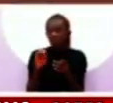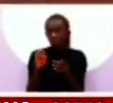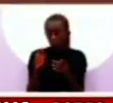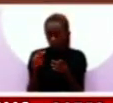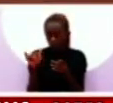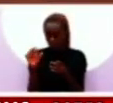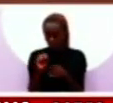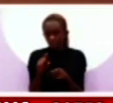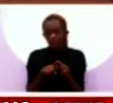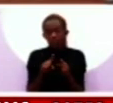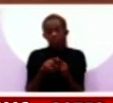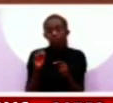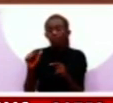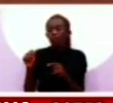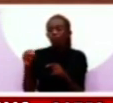saming